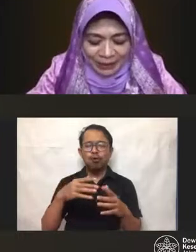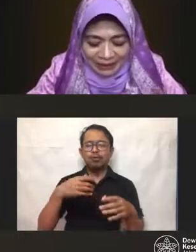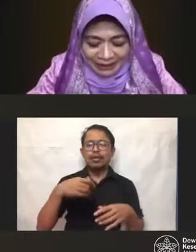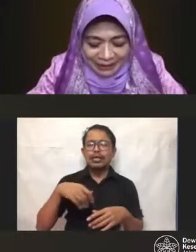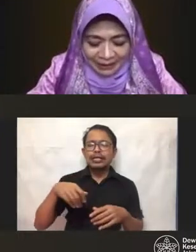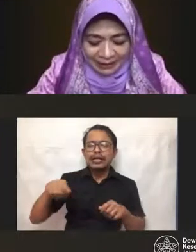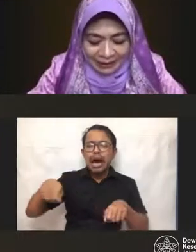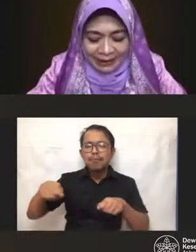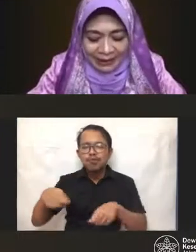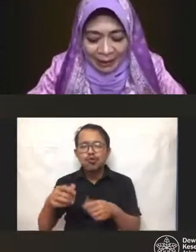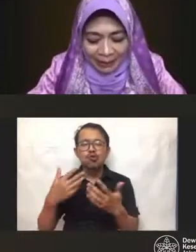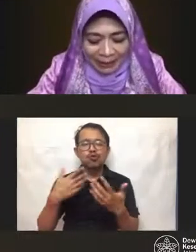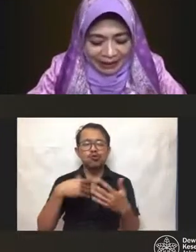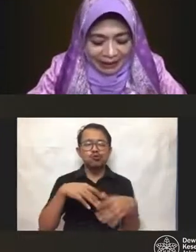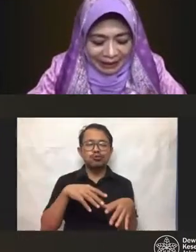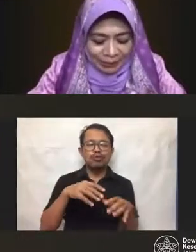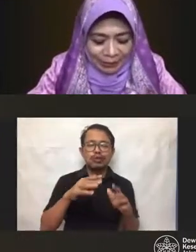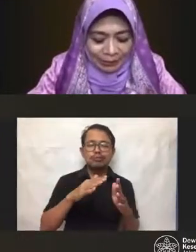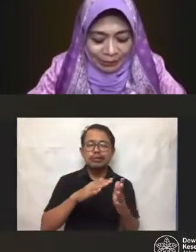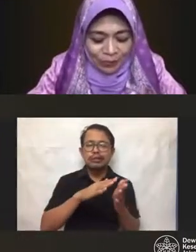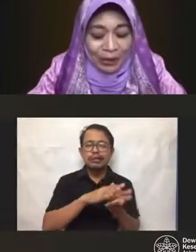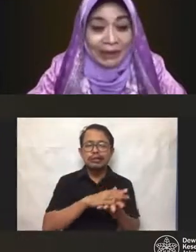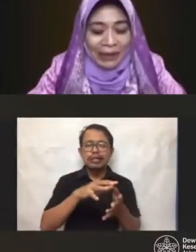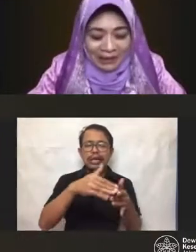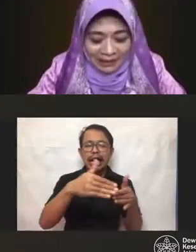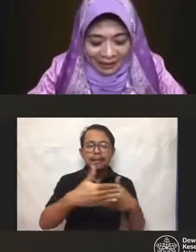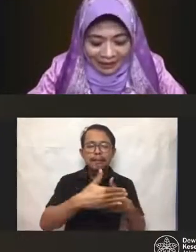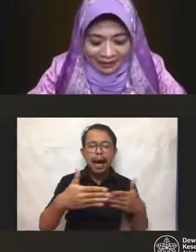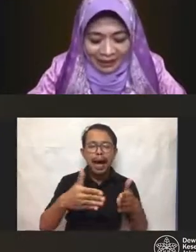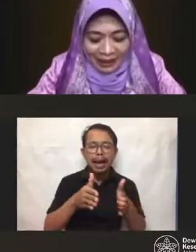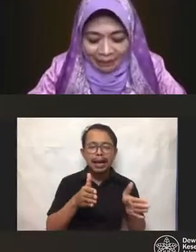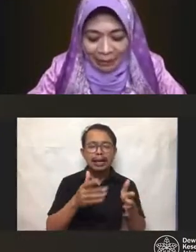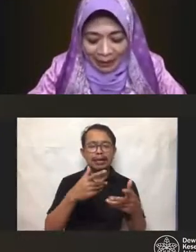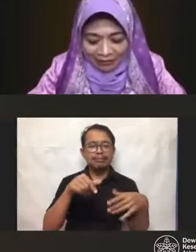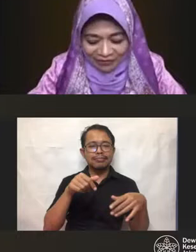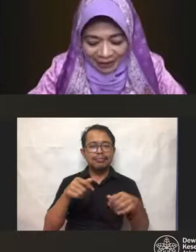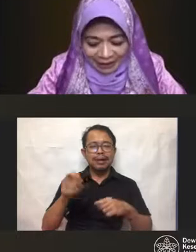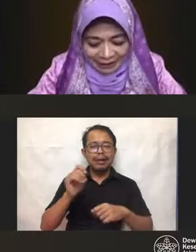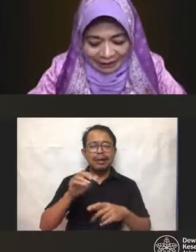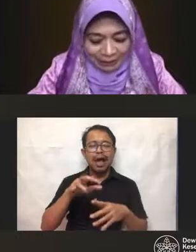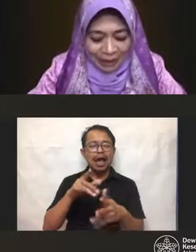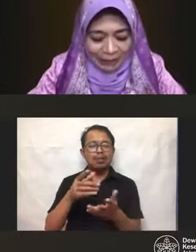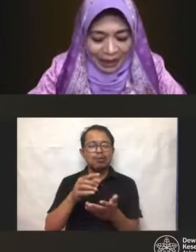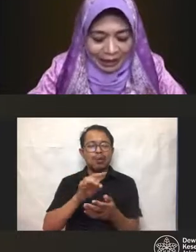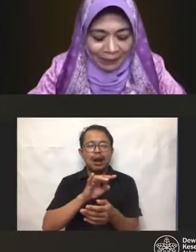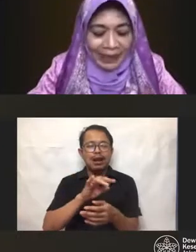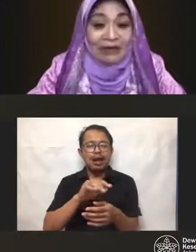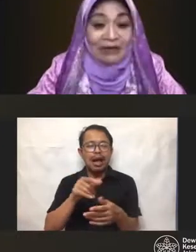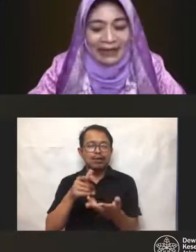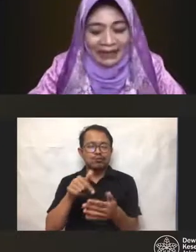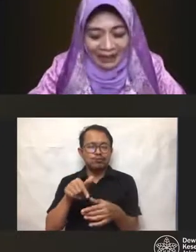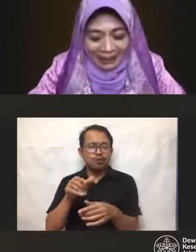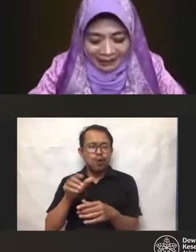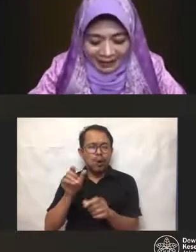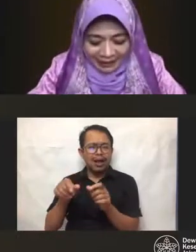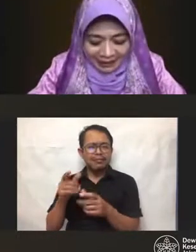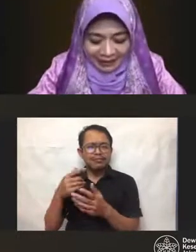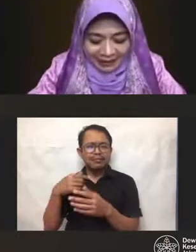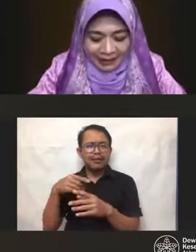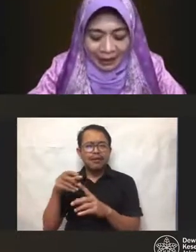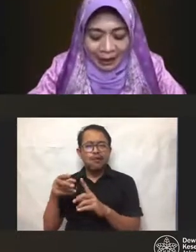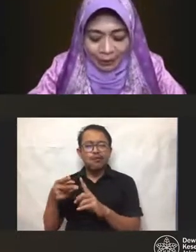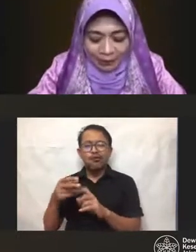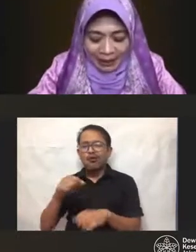ibu dan istri. Terdapat indikasi kuat perempuan lebih rentan terhadap paparan fanatisme paham keagamaan dibandingkan